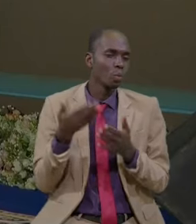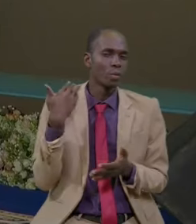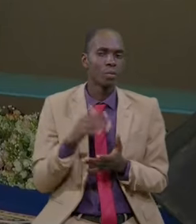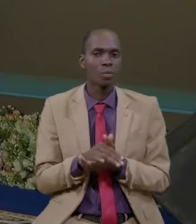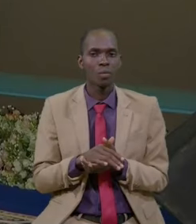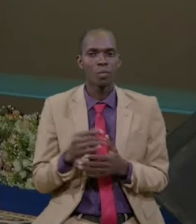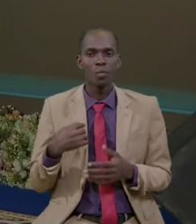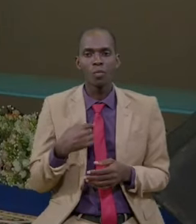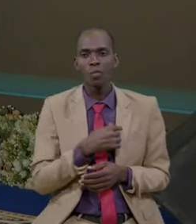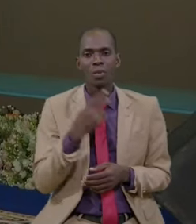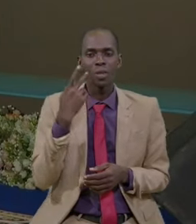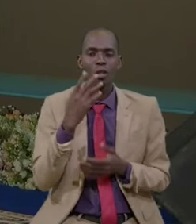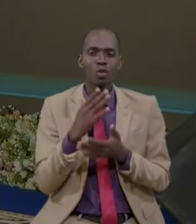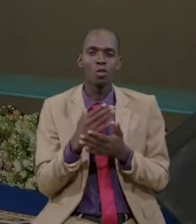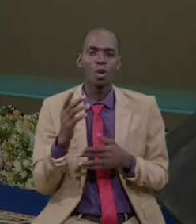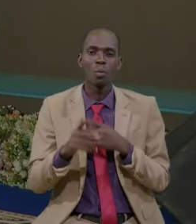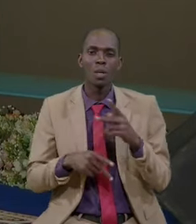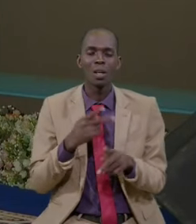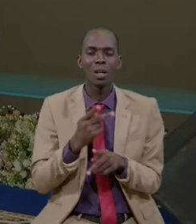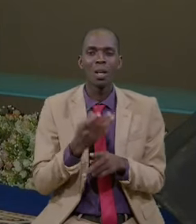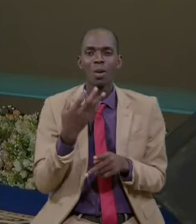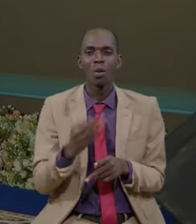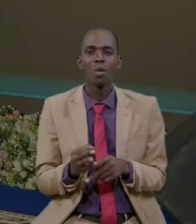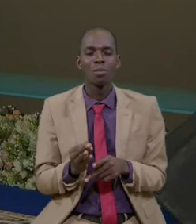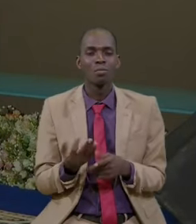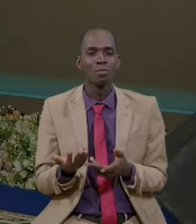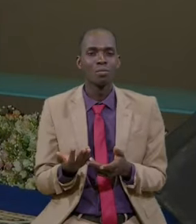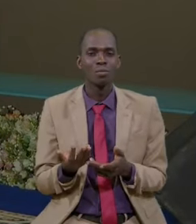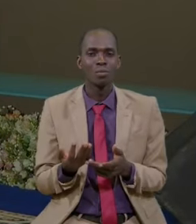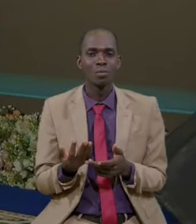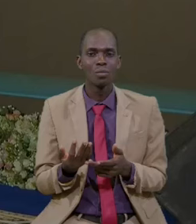en train de marcher ce qu'ils ne devaient pas marcher,